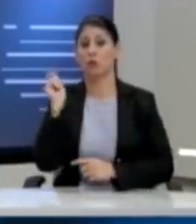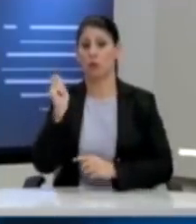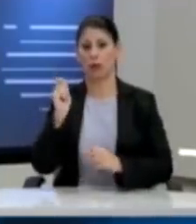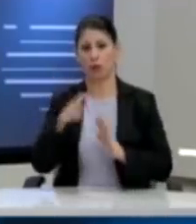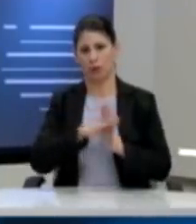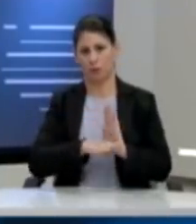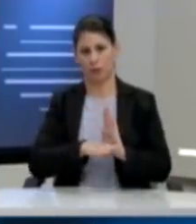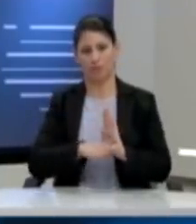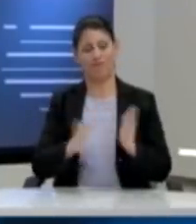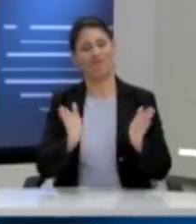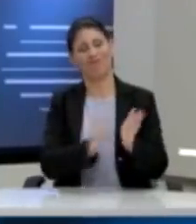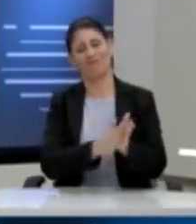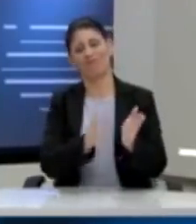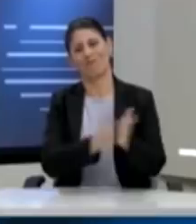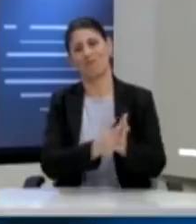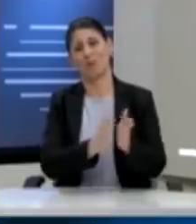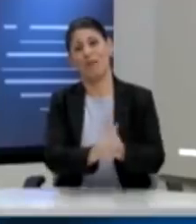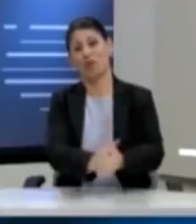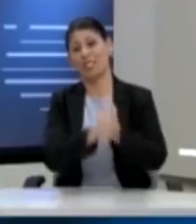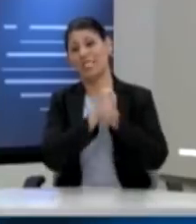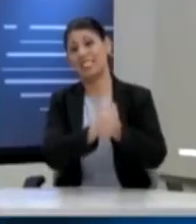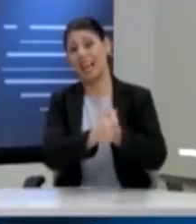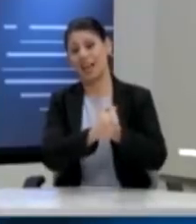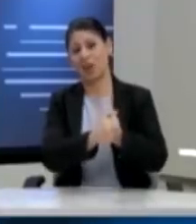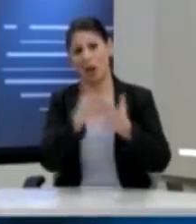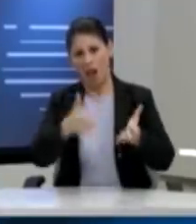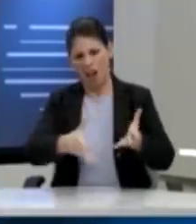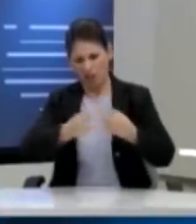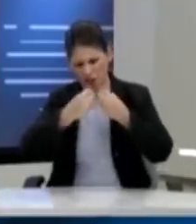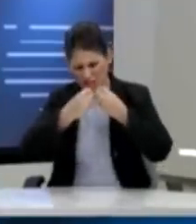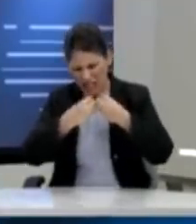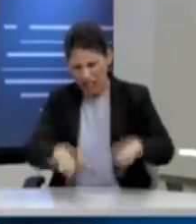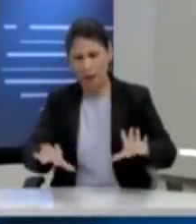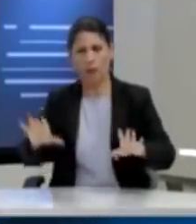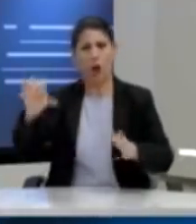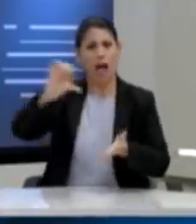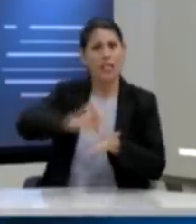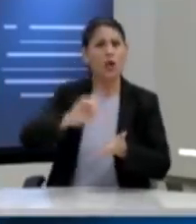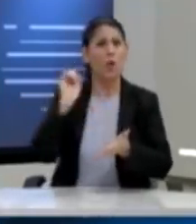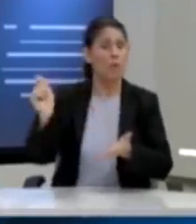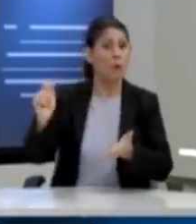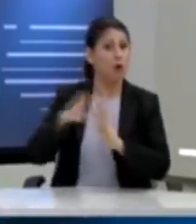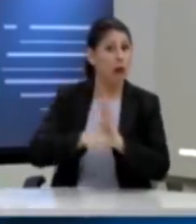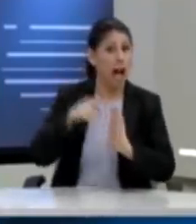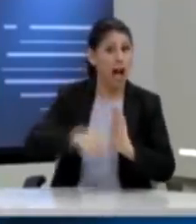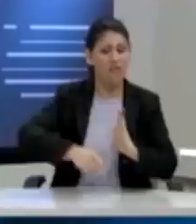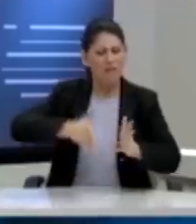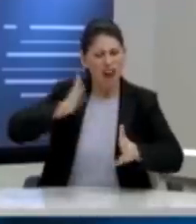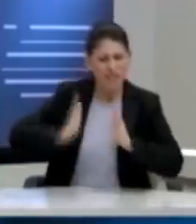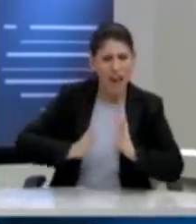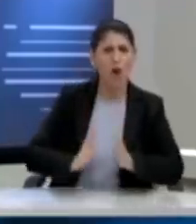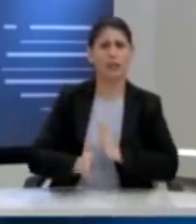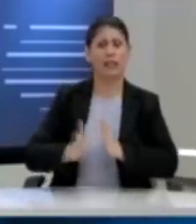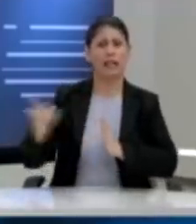πολιτικού συστήματος. Μπράβο. Σας συγχαίρουμε. Αυτό το σάπιο αστικό πολιτικό σύστημα, αυτό της